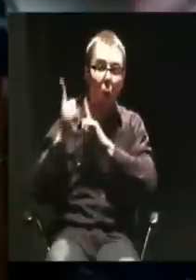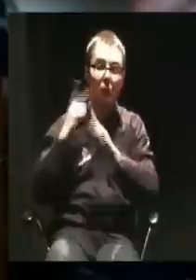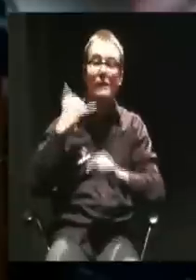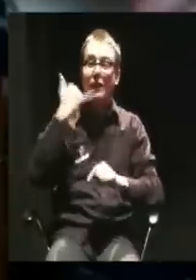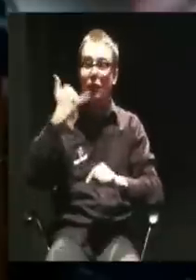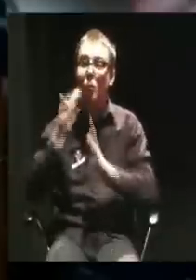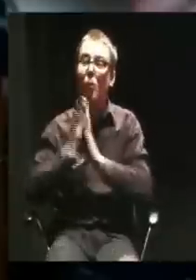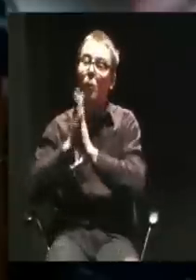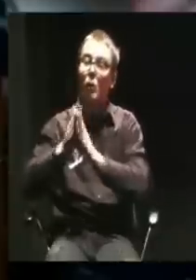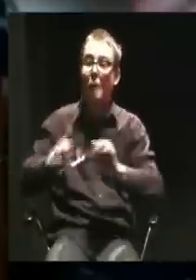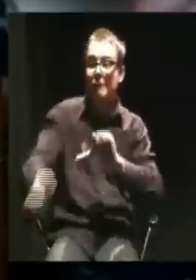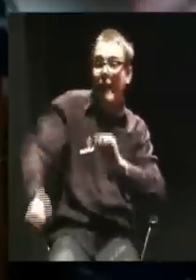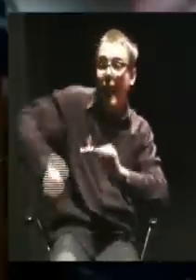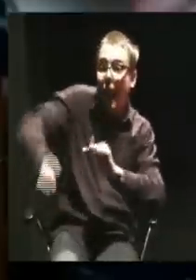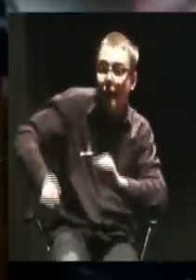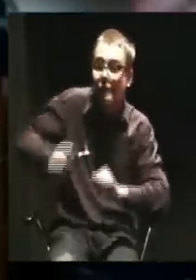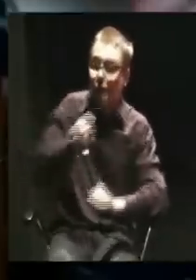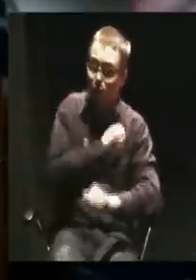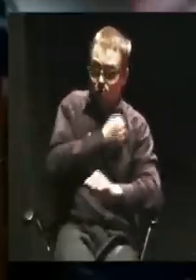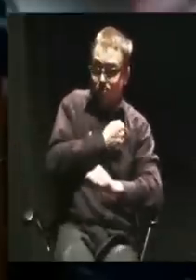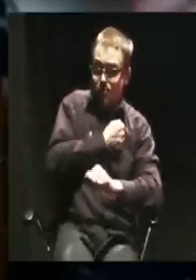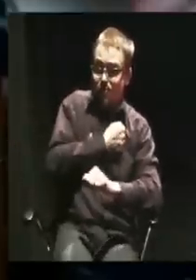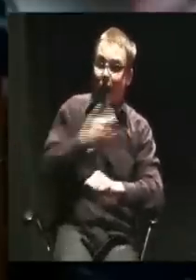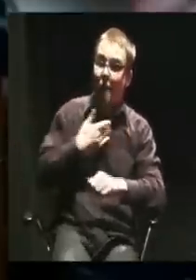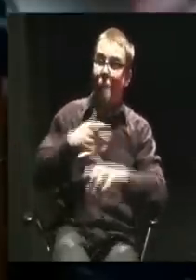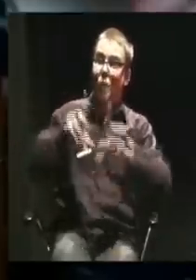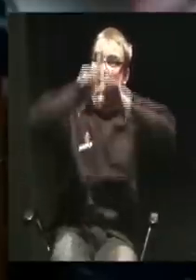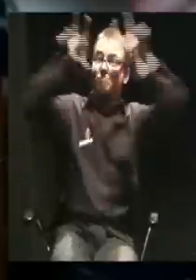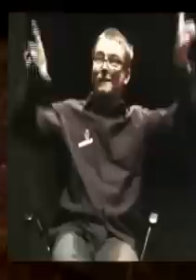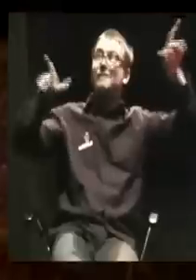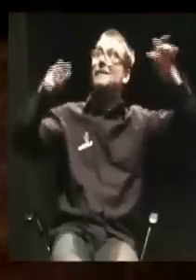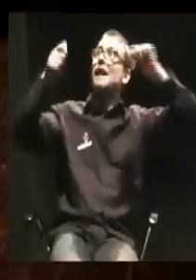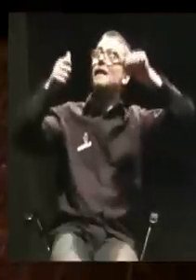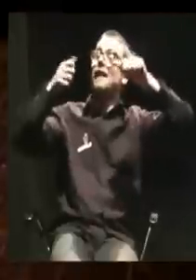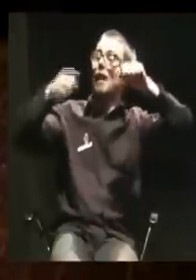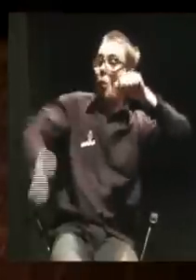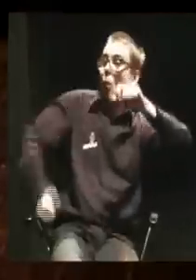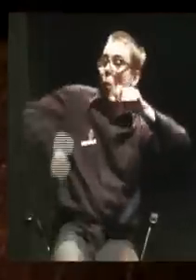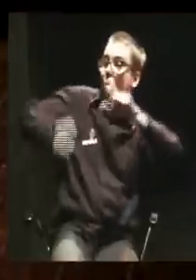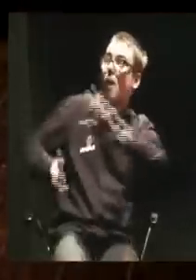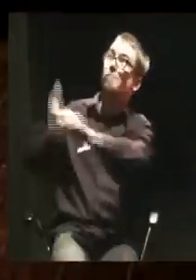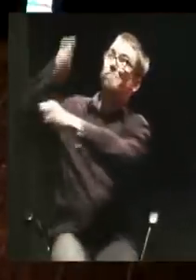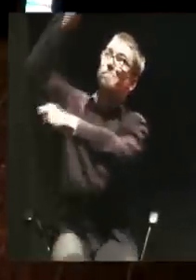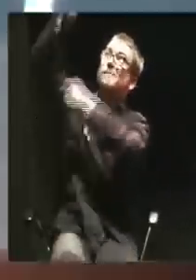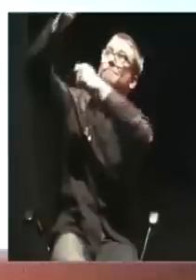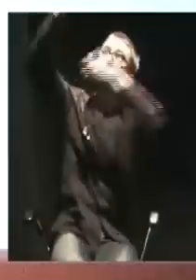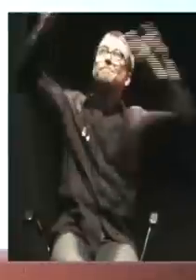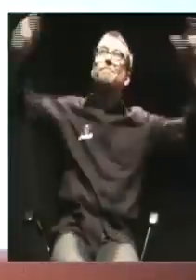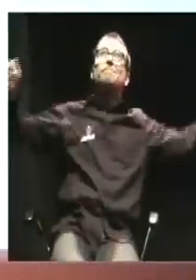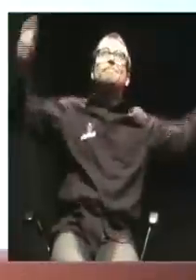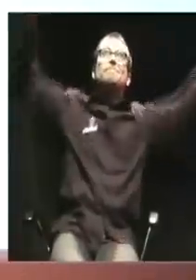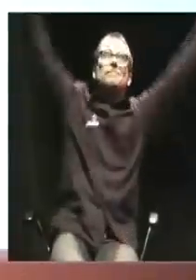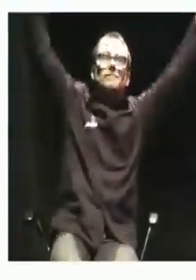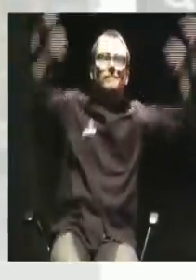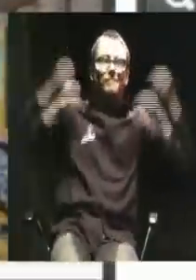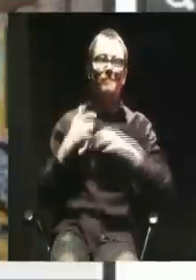transparent. A tak wyglądaliśmy, idąc na koncert. Lady Gaga zauważyła transparent, rzuciła go na wszystkie telewizory, następnie dodała dużo od